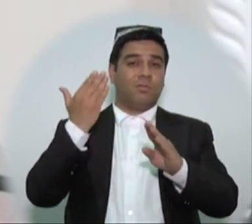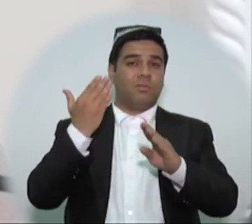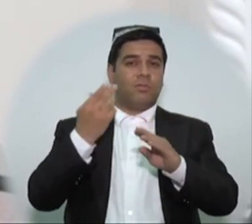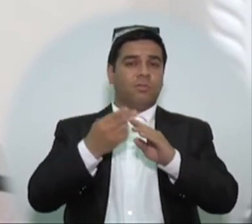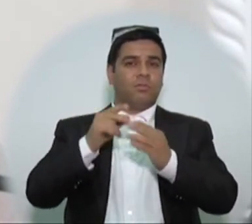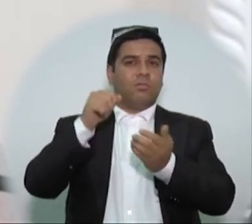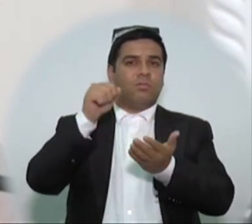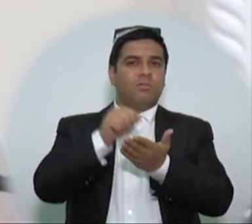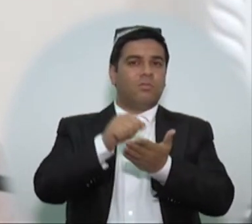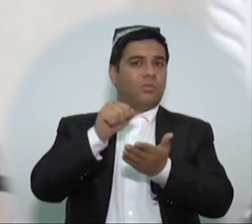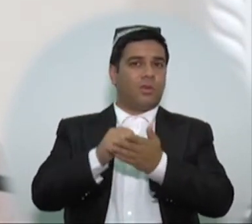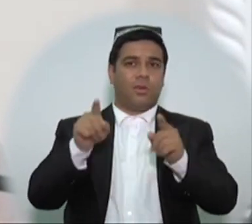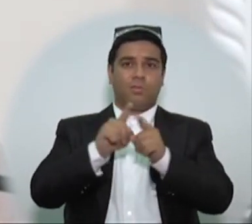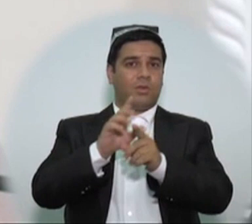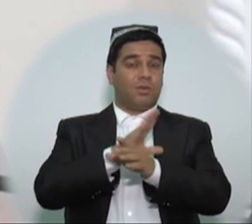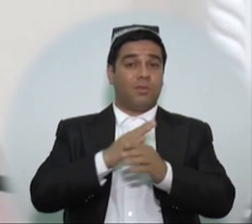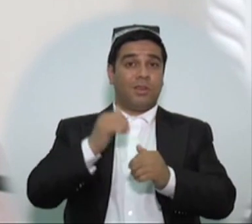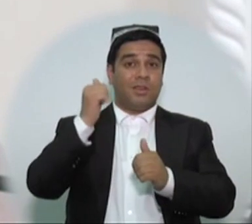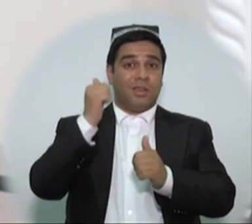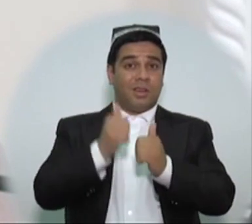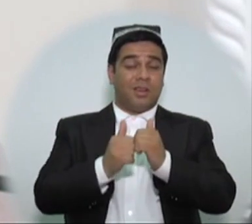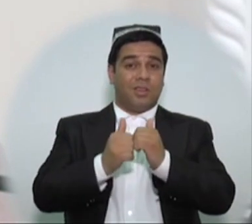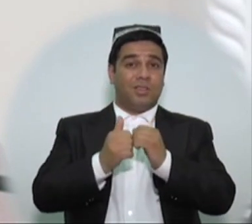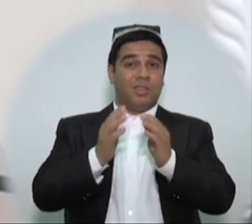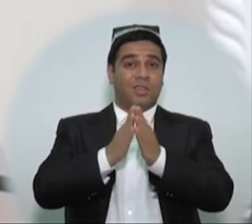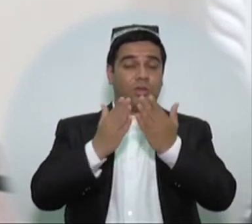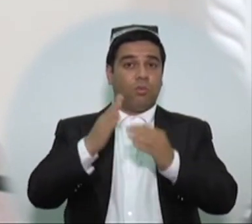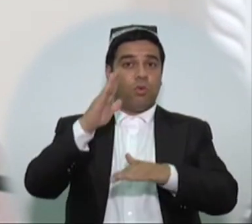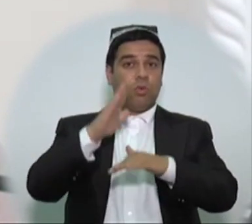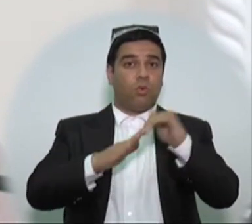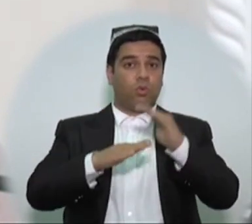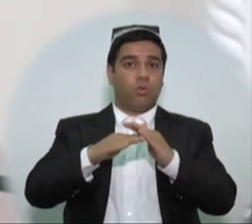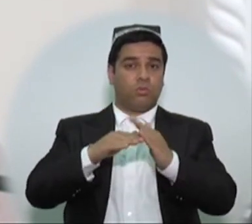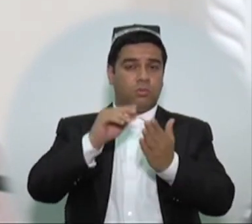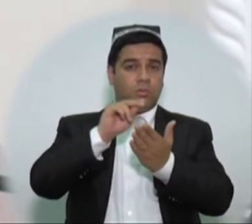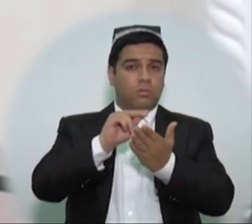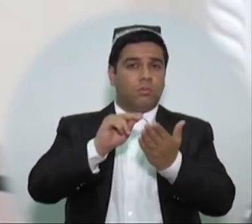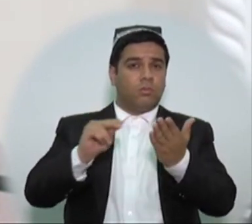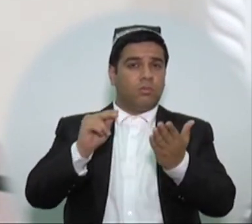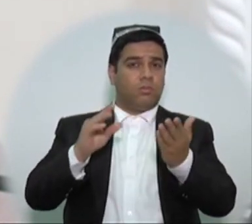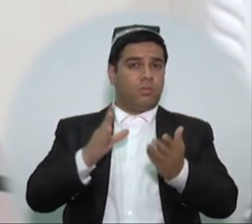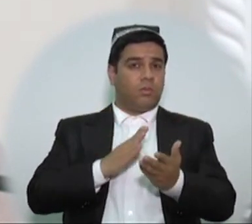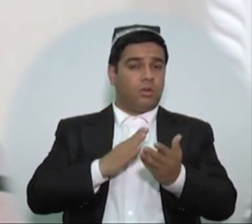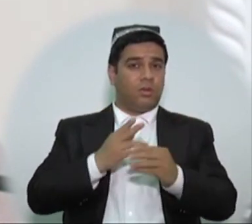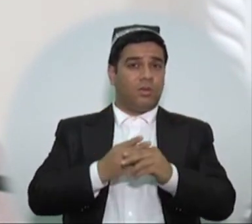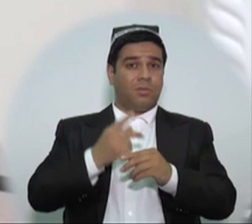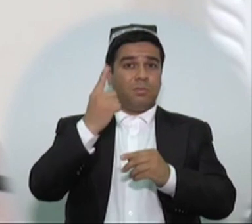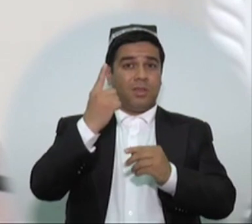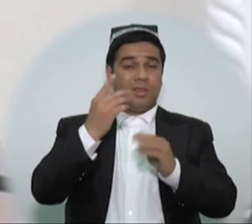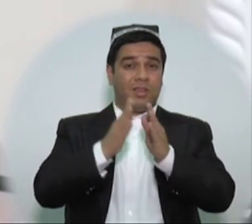chopxonalar bo'lmagan. Har bir kitob qo'l bilan yozilgan, harflab, siyoh bilan. Bitta